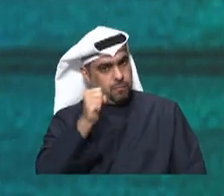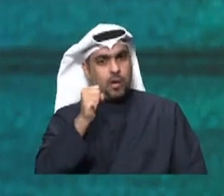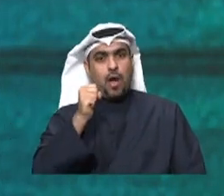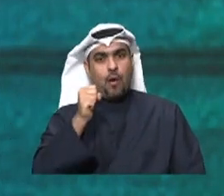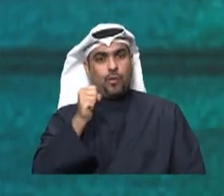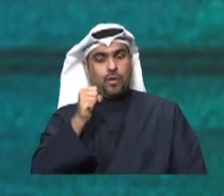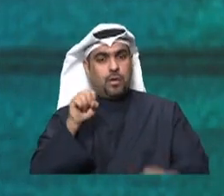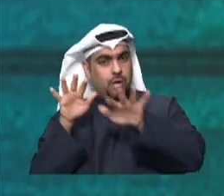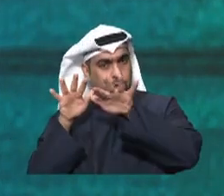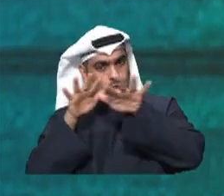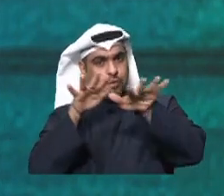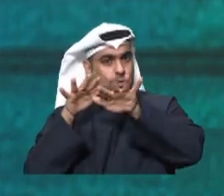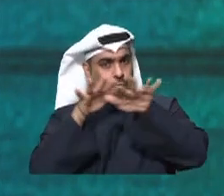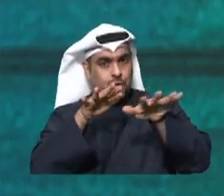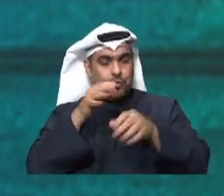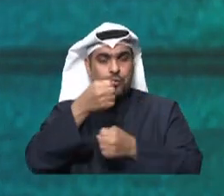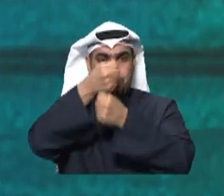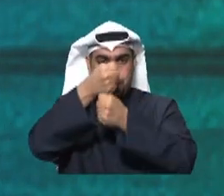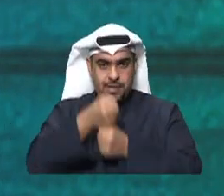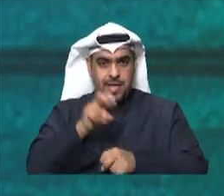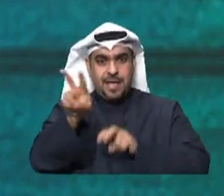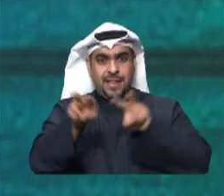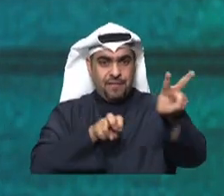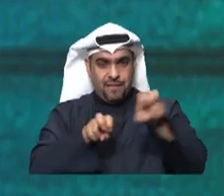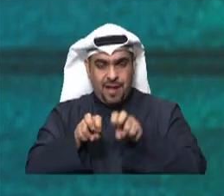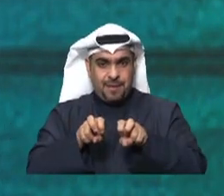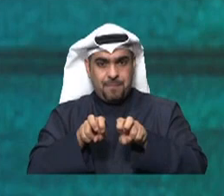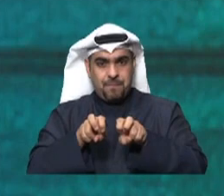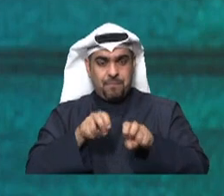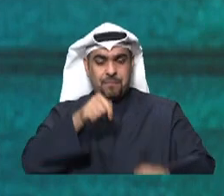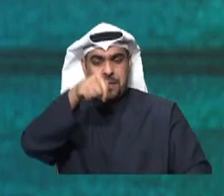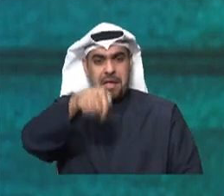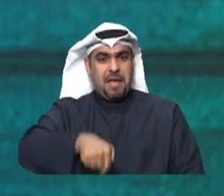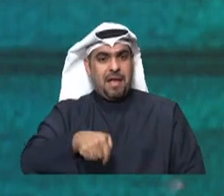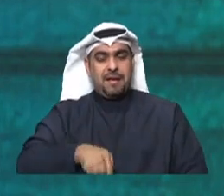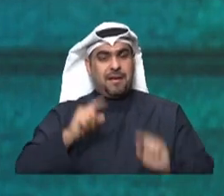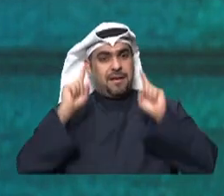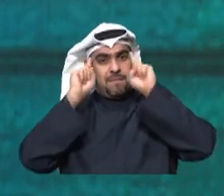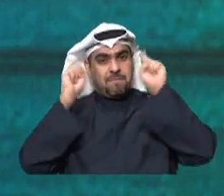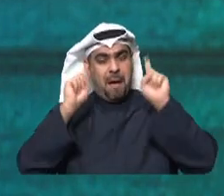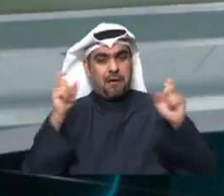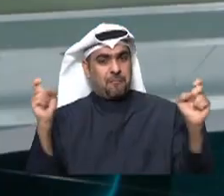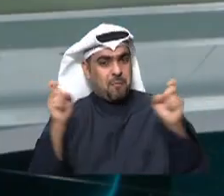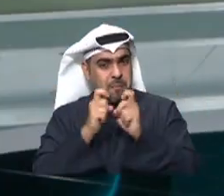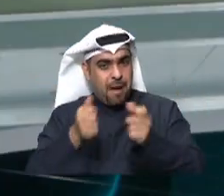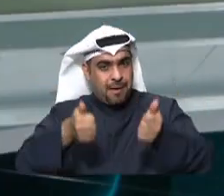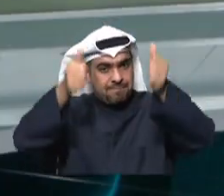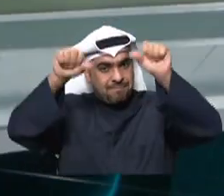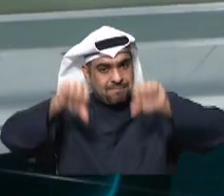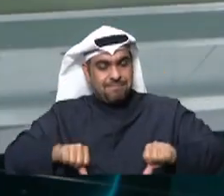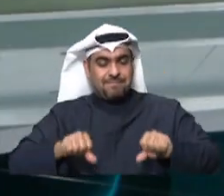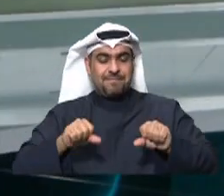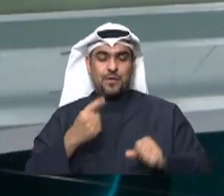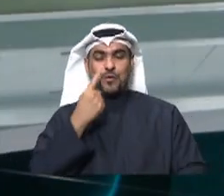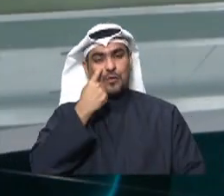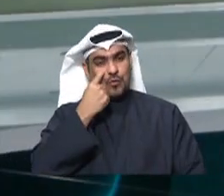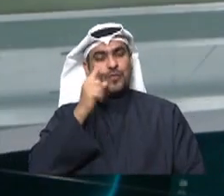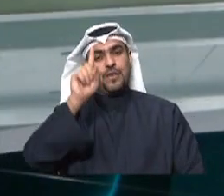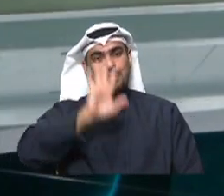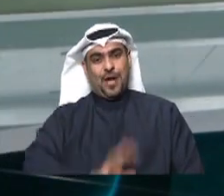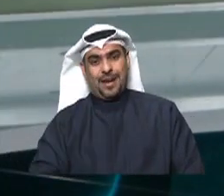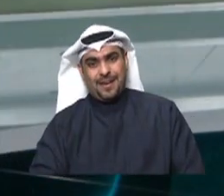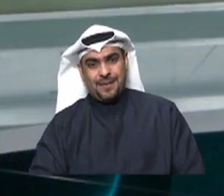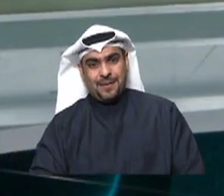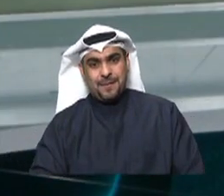المرحلة، لكن كرة القدم ما فيها يعني ثبات، ممكن يكون في مفاجآت. طيب وإذا كانت كفة نادي الكويت